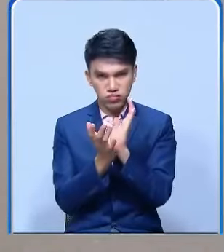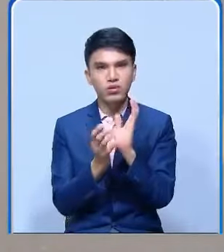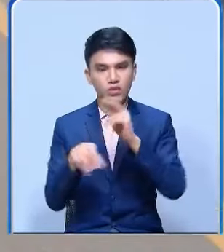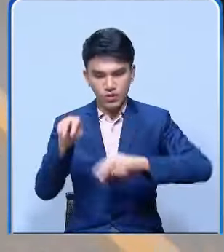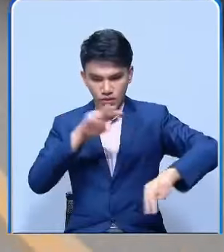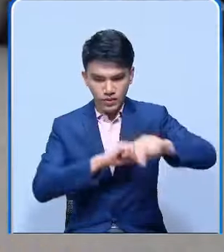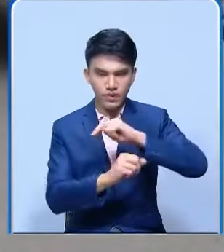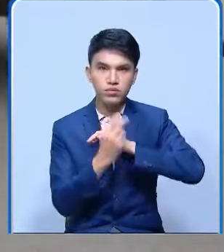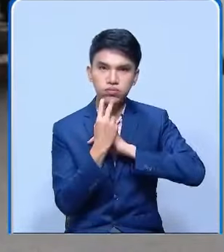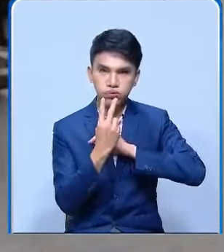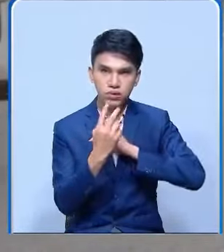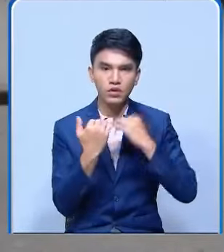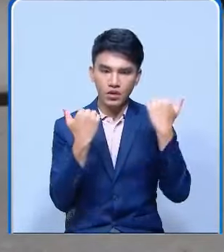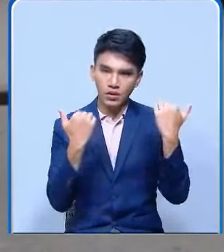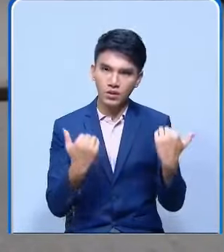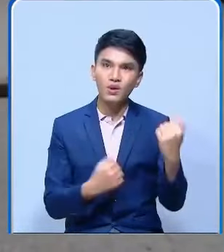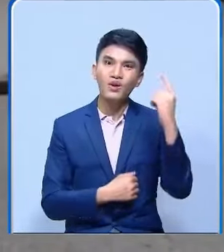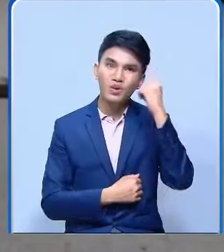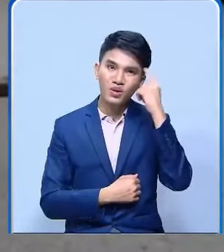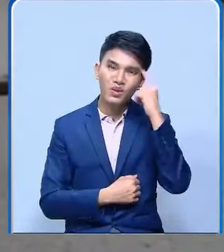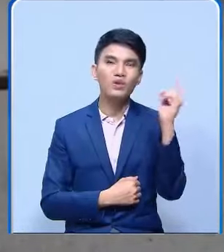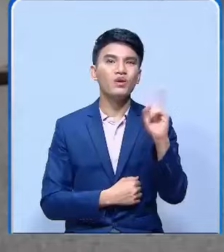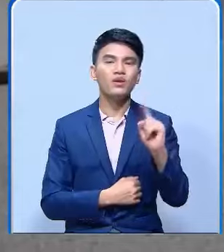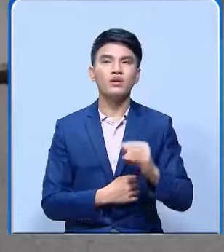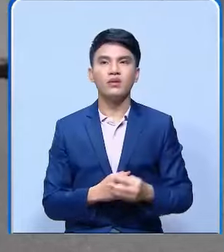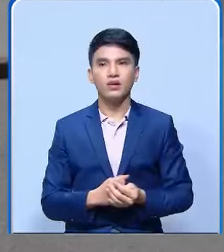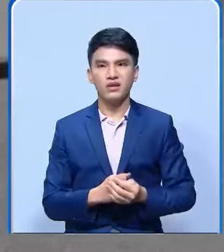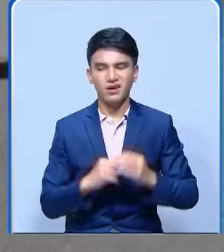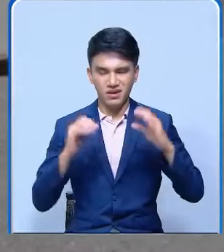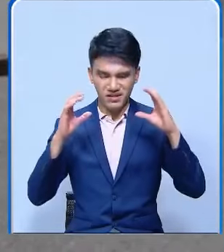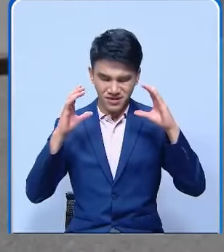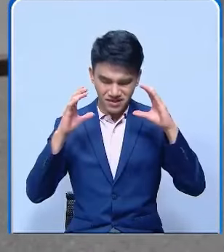สอบที่เกิดเหตุนะคะเบื้องต้นก็สันนิษฐานว่าจ่าสิบเอกธนพัฒน์อาจจะวูบ